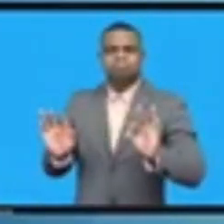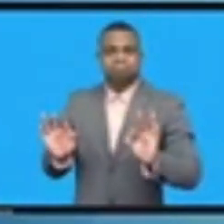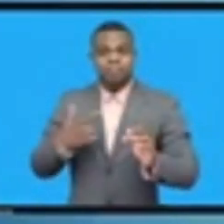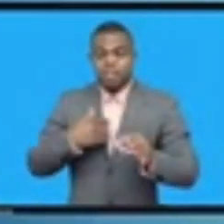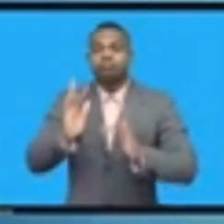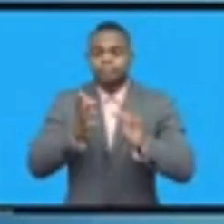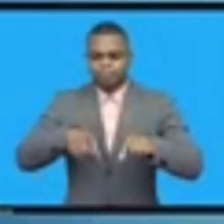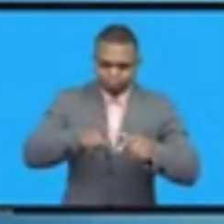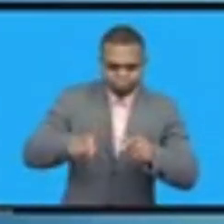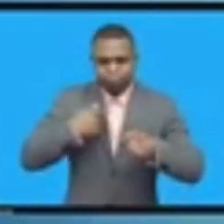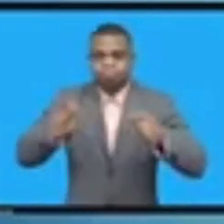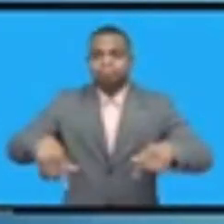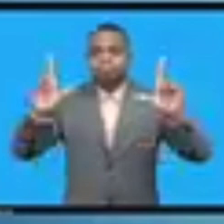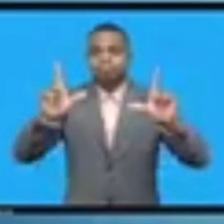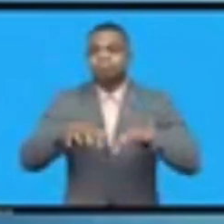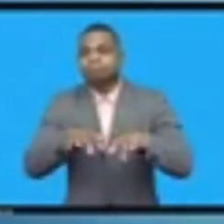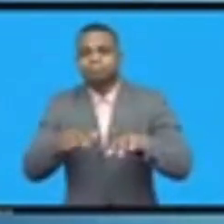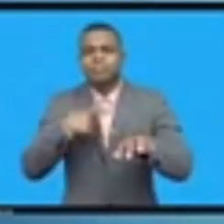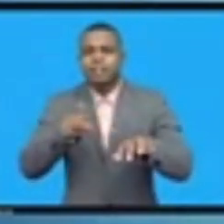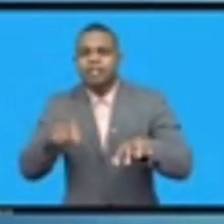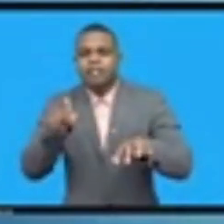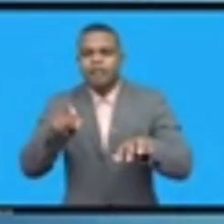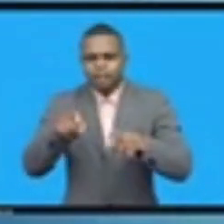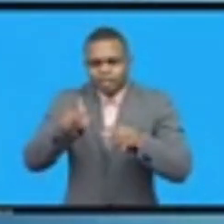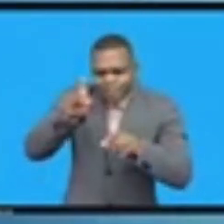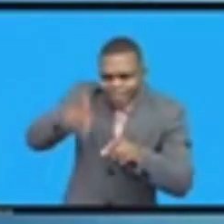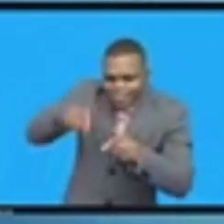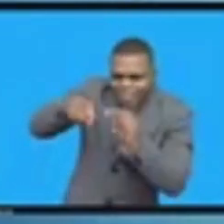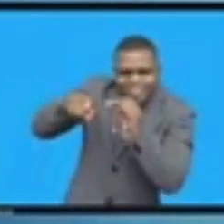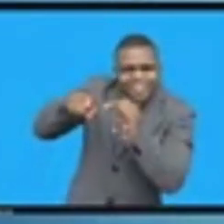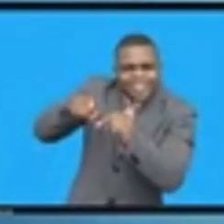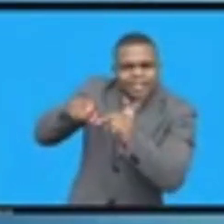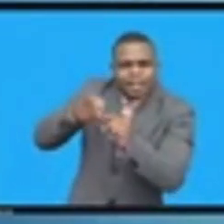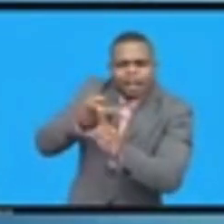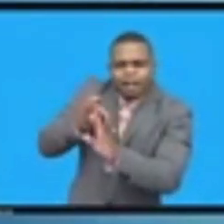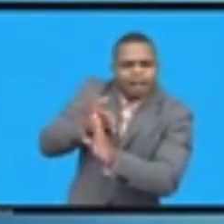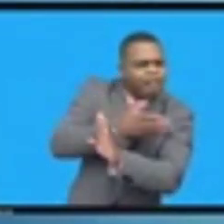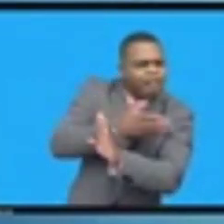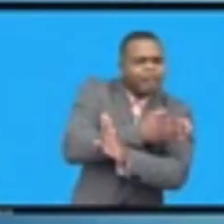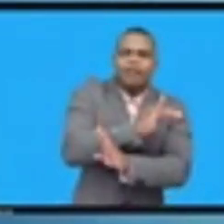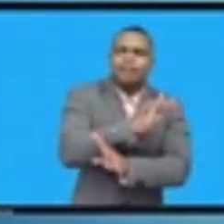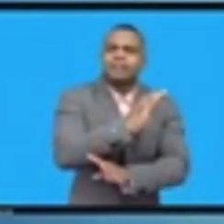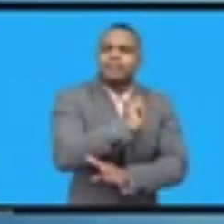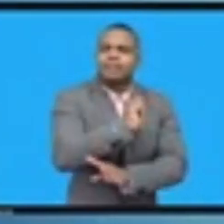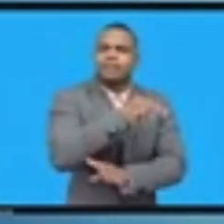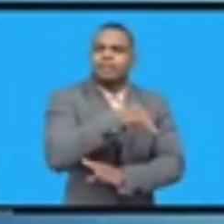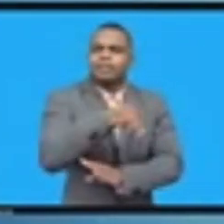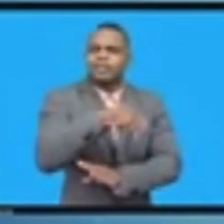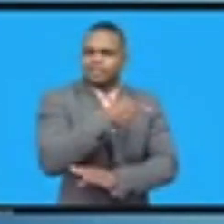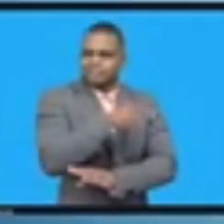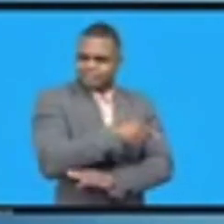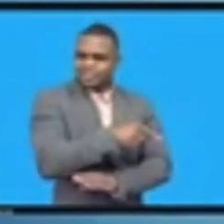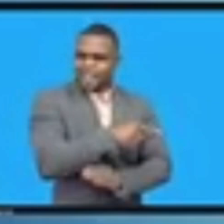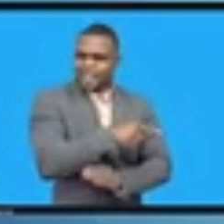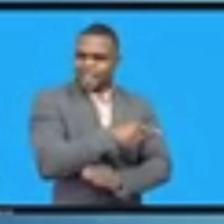及技术伙伴的技术。我们定义的互联网，我们用不